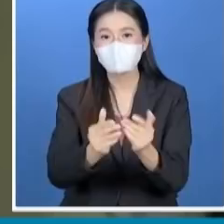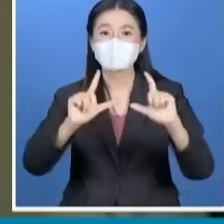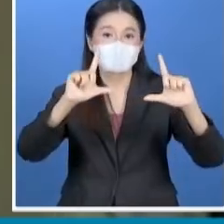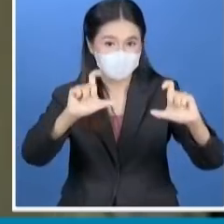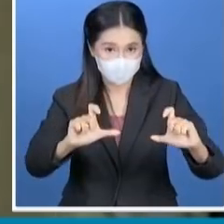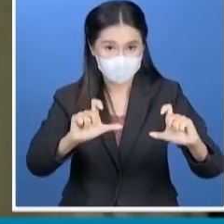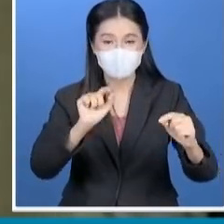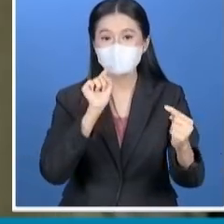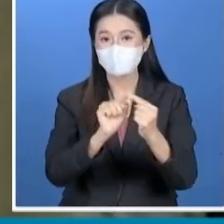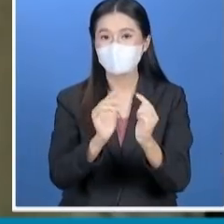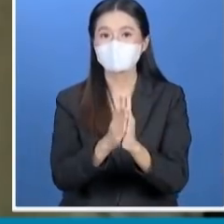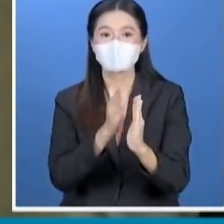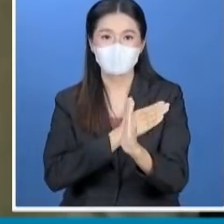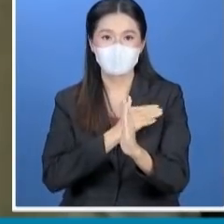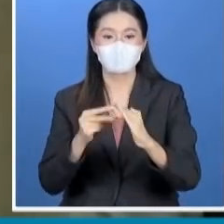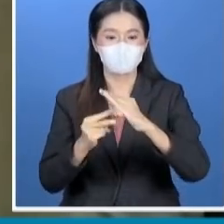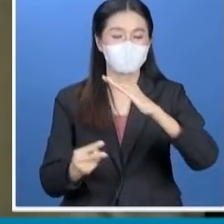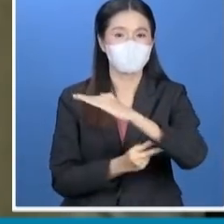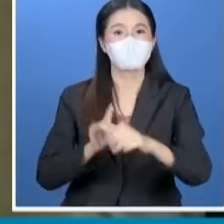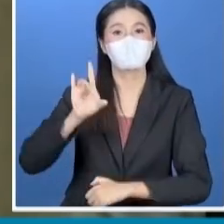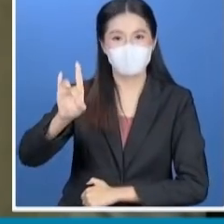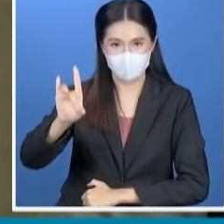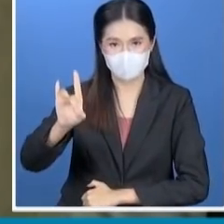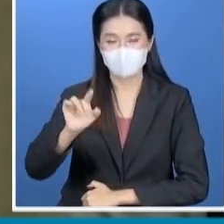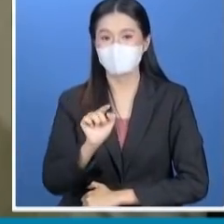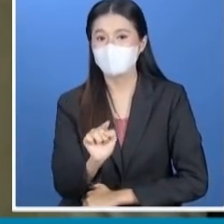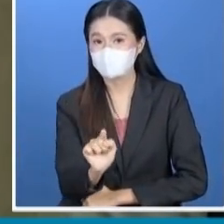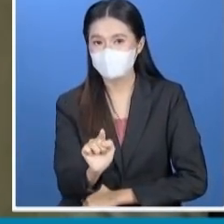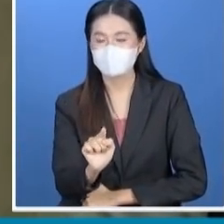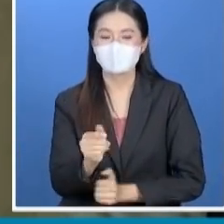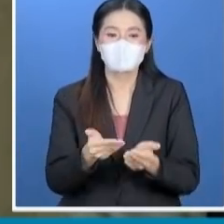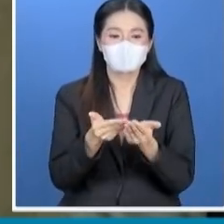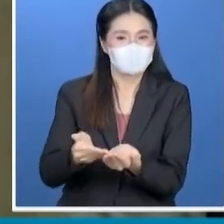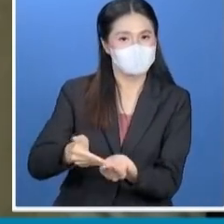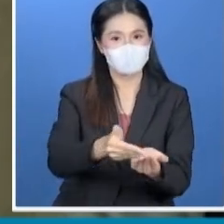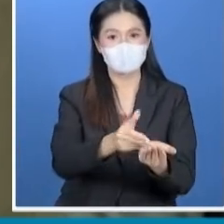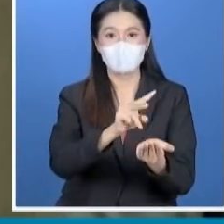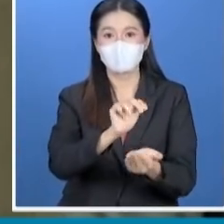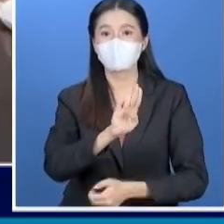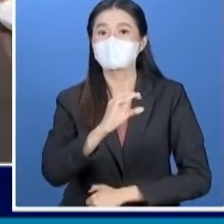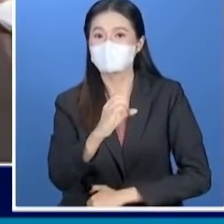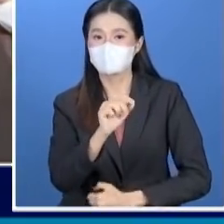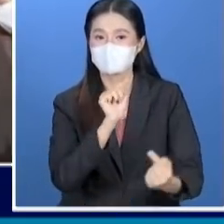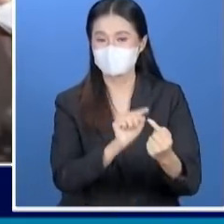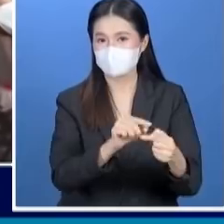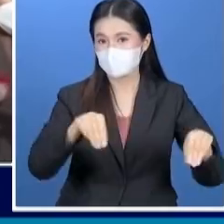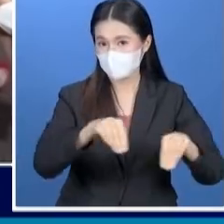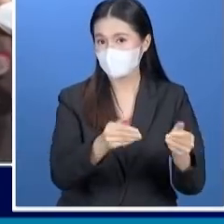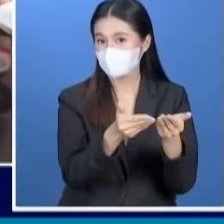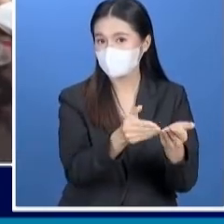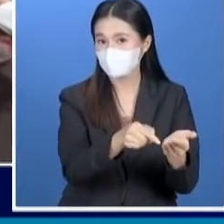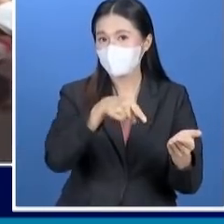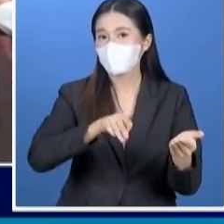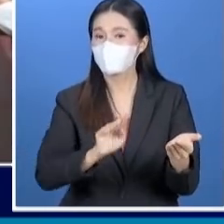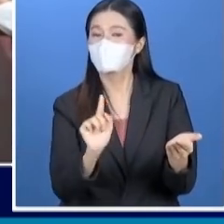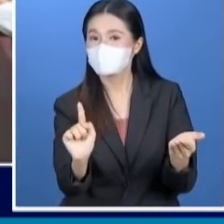ายรูปที่บริเวณสะพานพระราม8ขณะที่เดินทางกลับอู่จอดเรือเมื่อมาถึงบริเวณใกล้ท่าเรือพิบูลสง